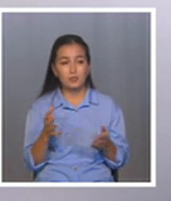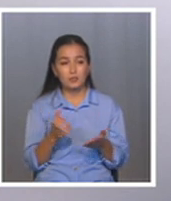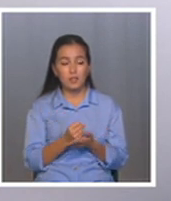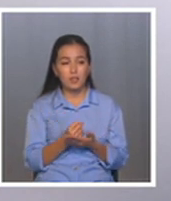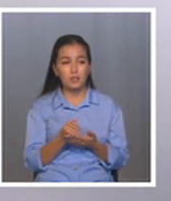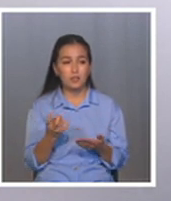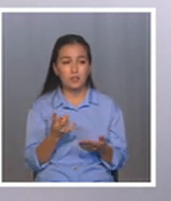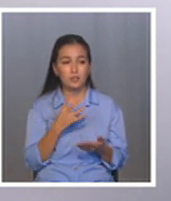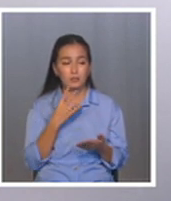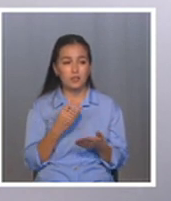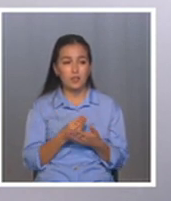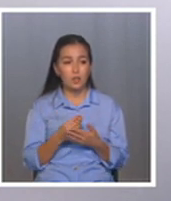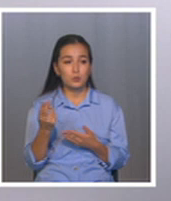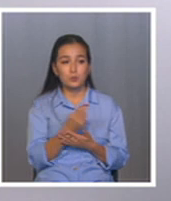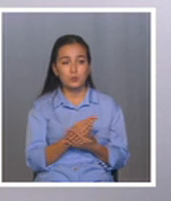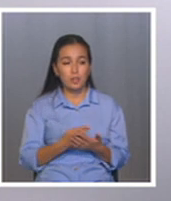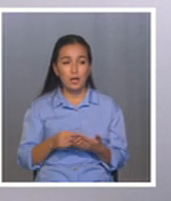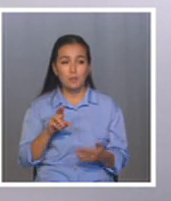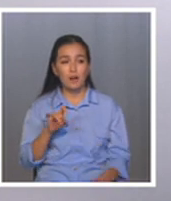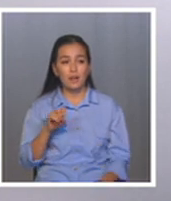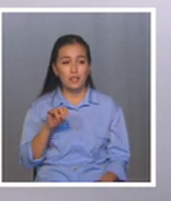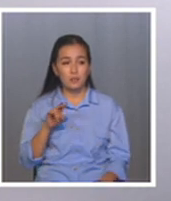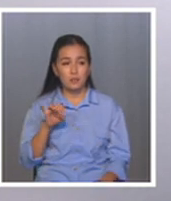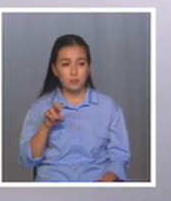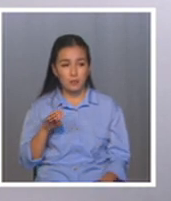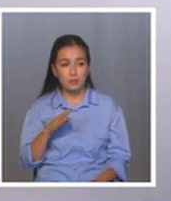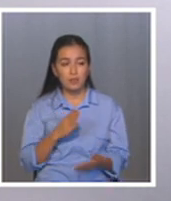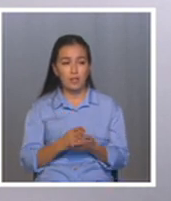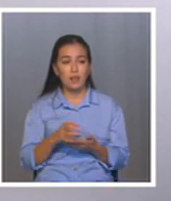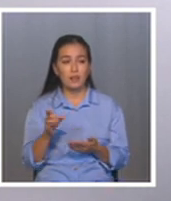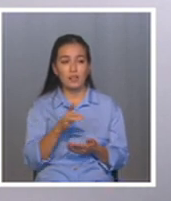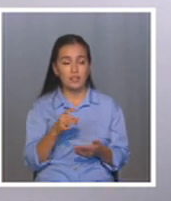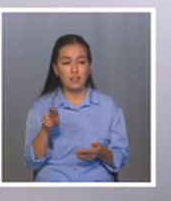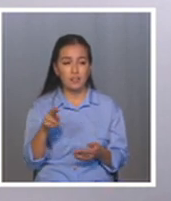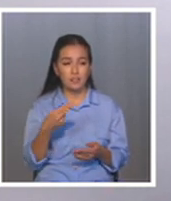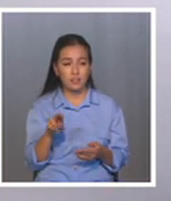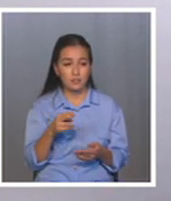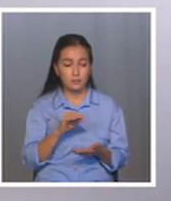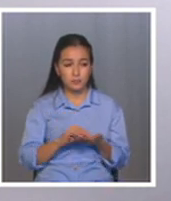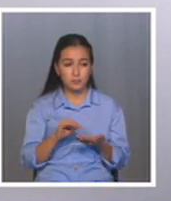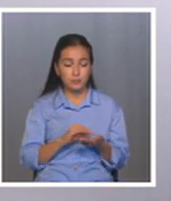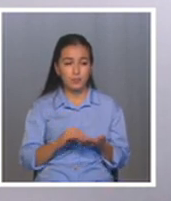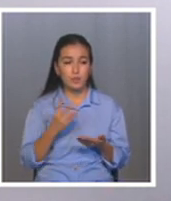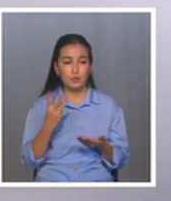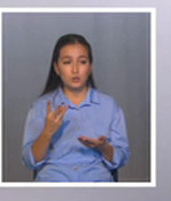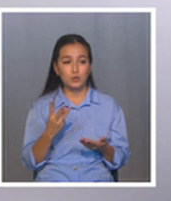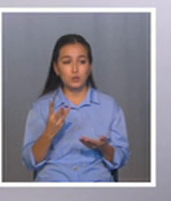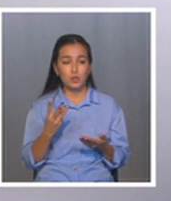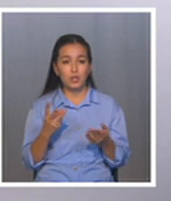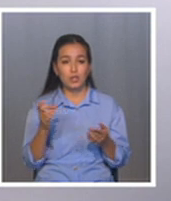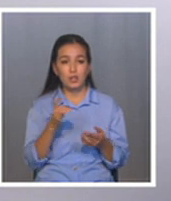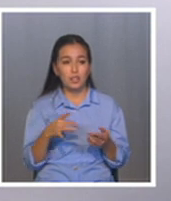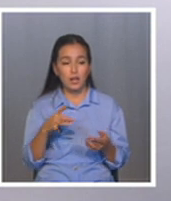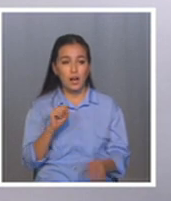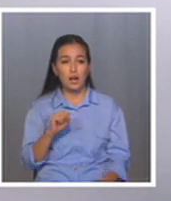табыңыз. Суретте параллелепипед берілген, диагональ D деп белгілесек, 3 өлшемі A, B,